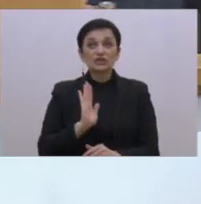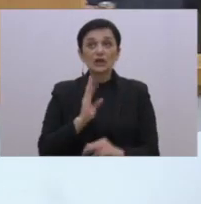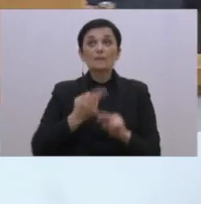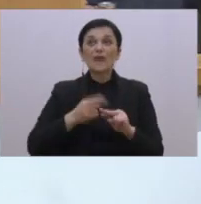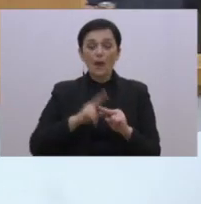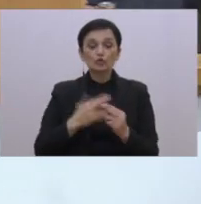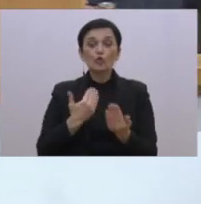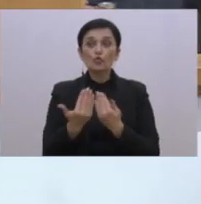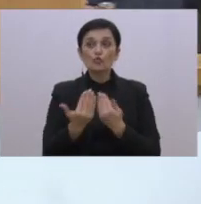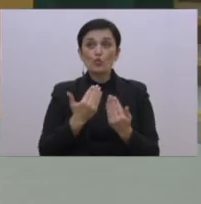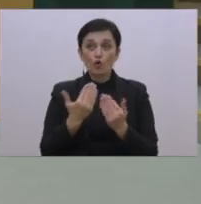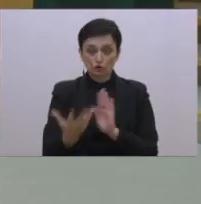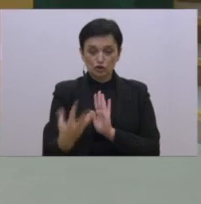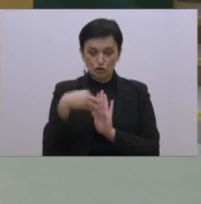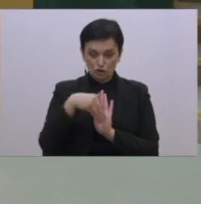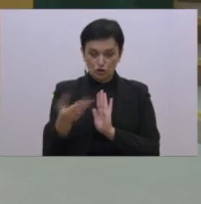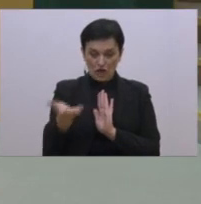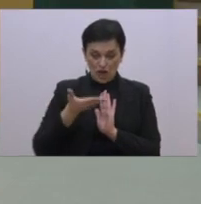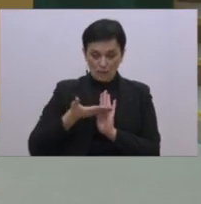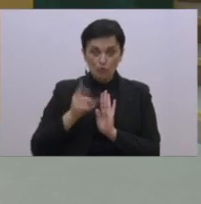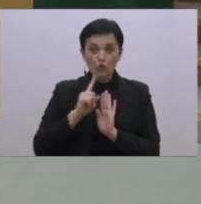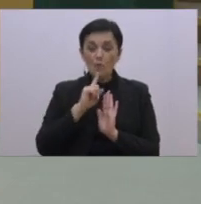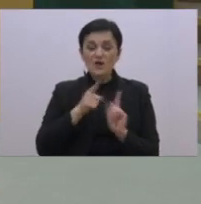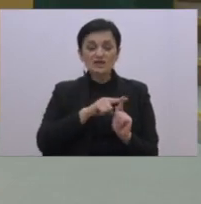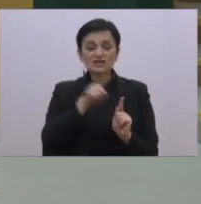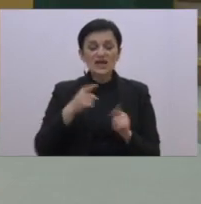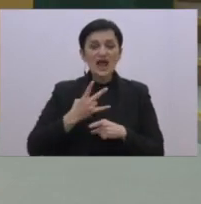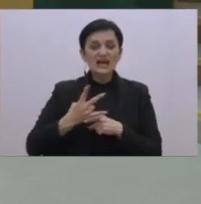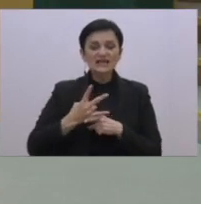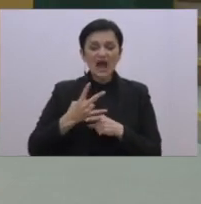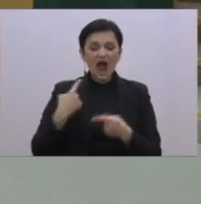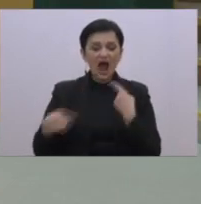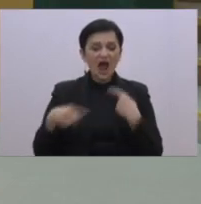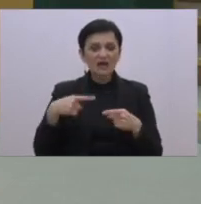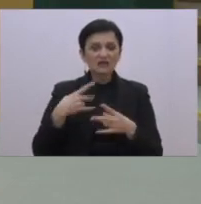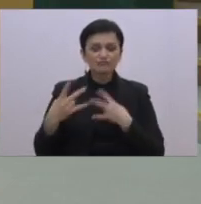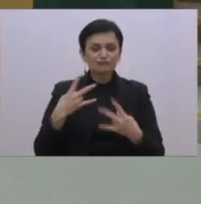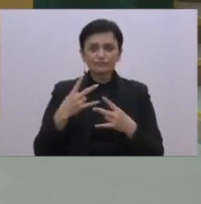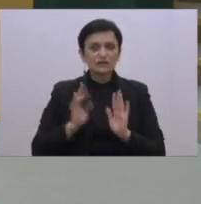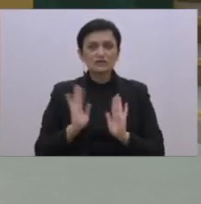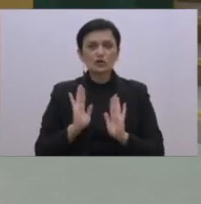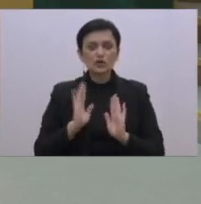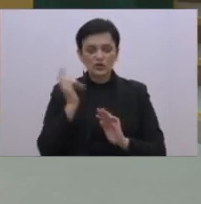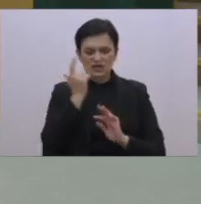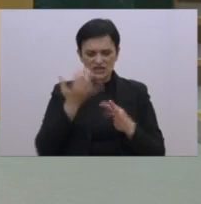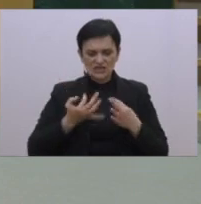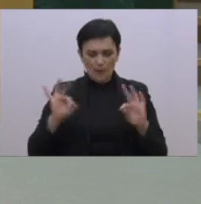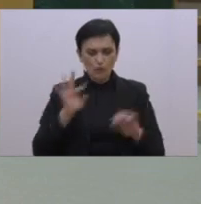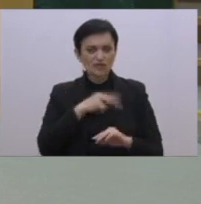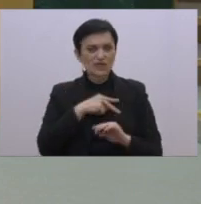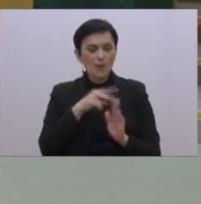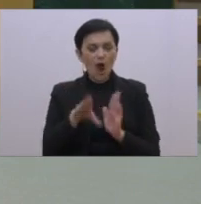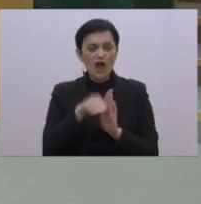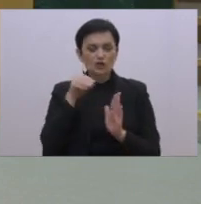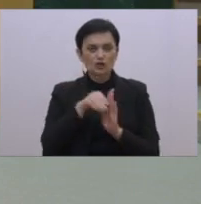ამიტომ მოგმართავ, შემოგვიერთეთ, რომ მიმდინარე წელი არა რადიკალიზაციისა და კონფრონტაციის წელი, არამედ დემოკრატიული საპარლამენტო